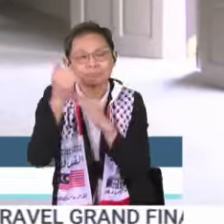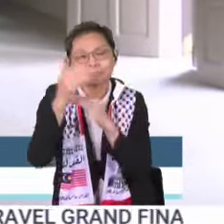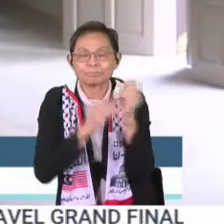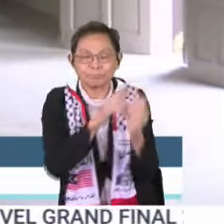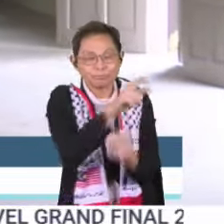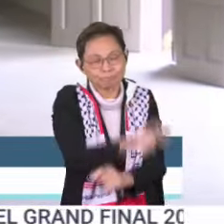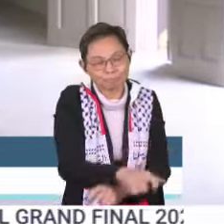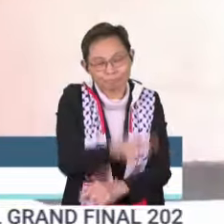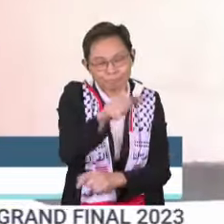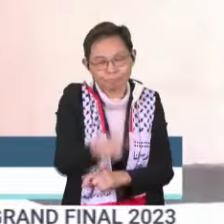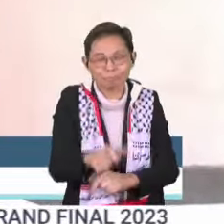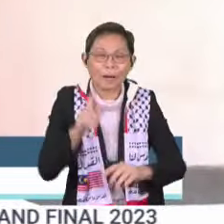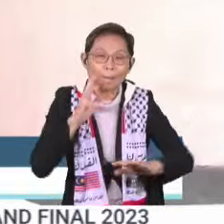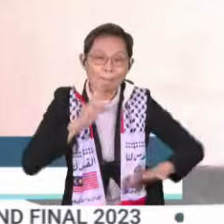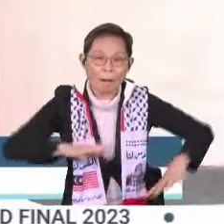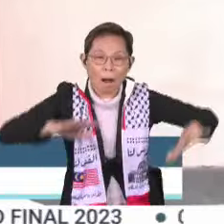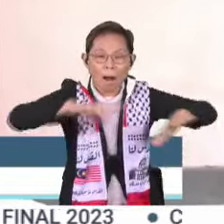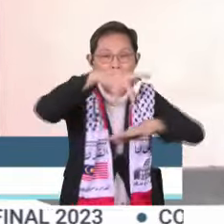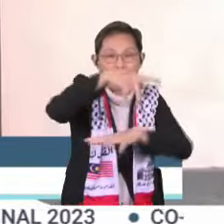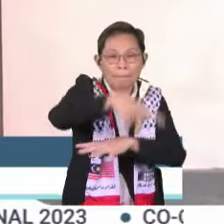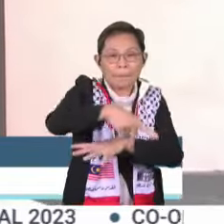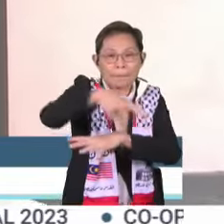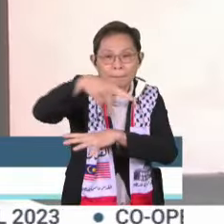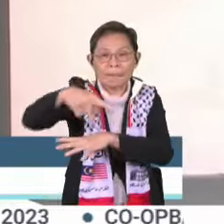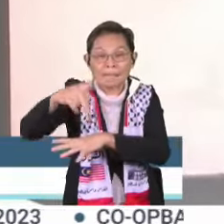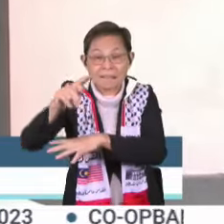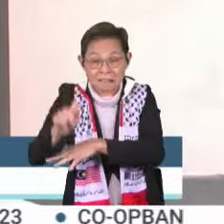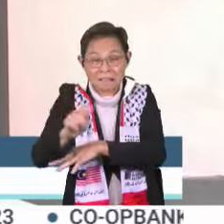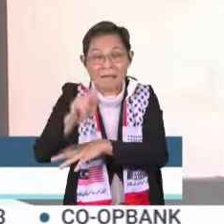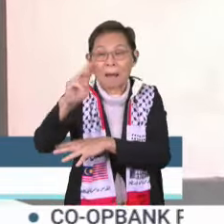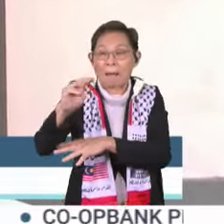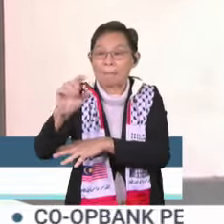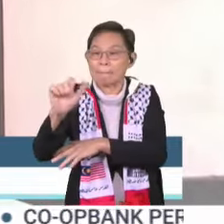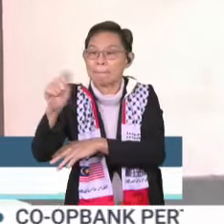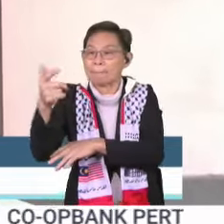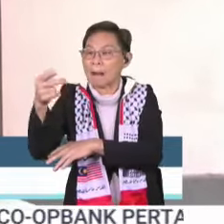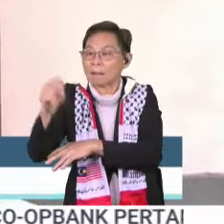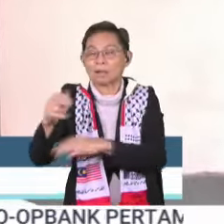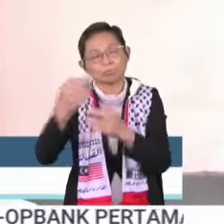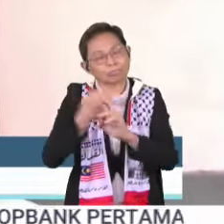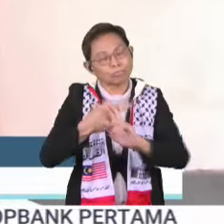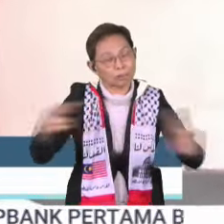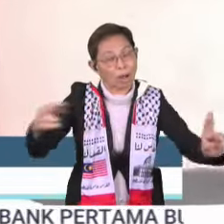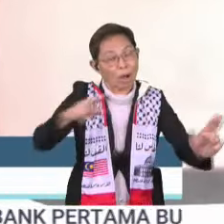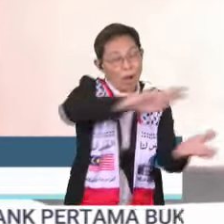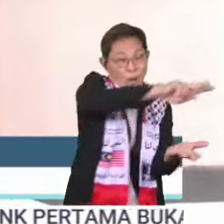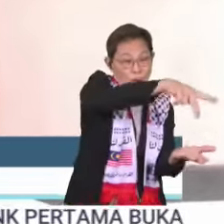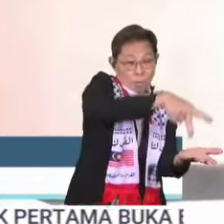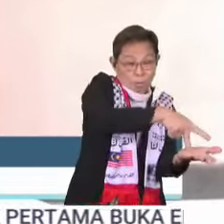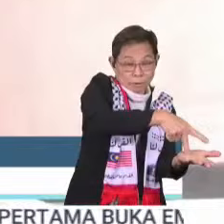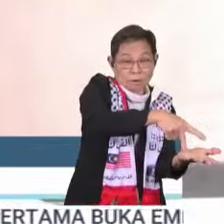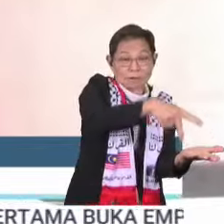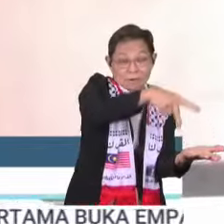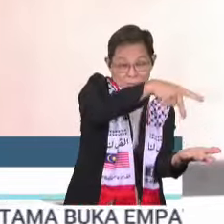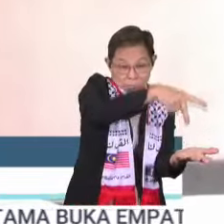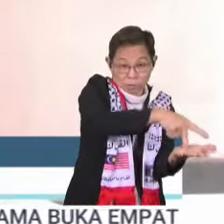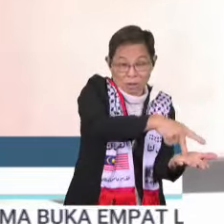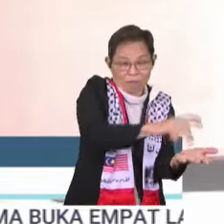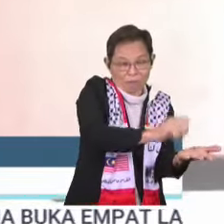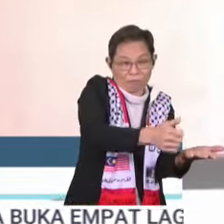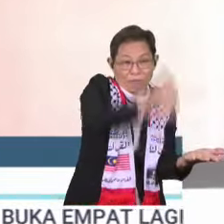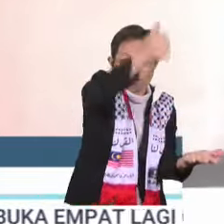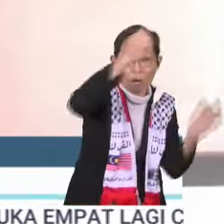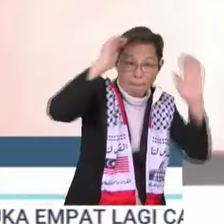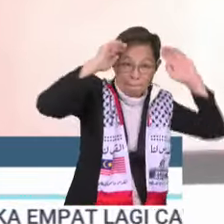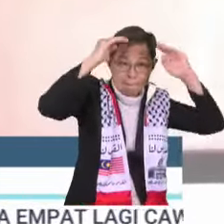penduduk terjejas banjir. PPT di Kampung Luit Maran ini telah pun siap dibina. Pusat ini bukan sahaja menjadi yang